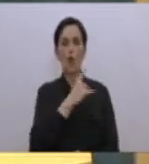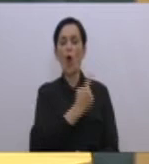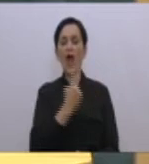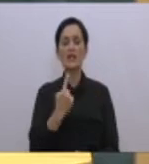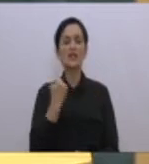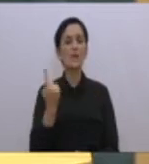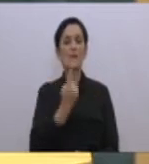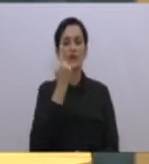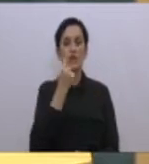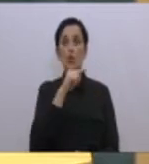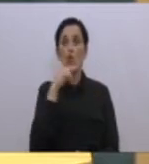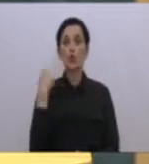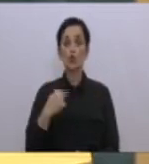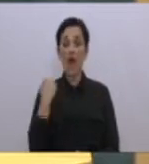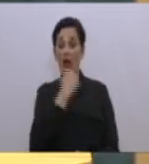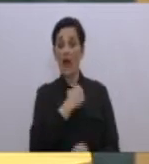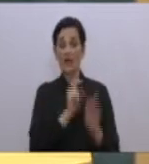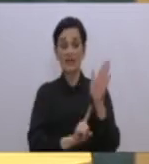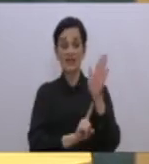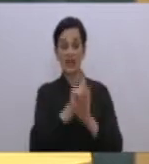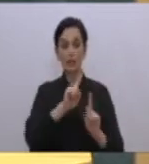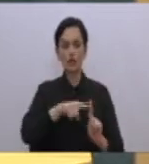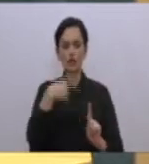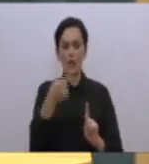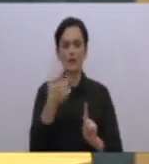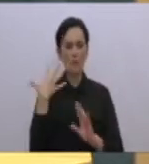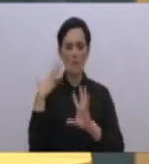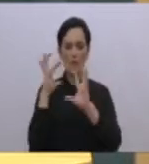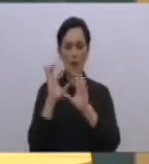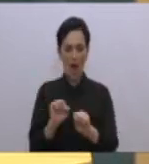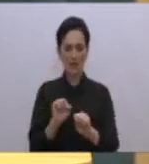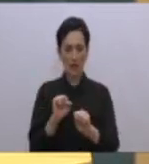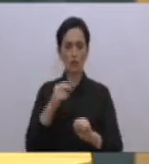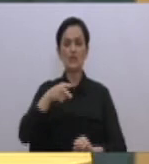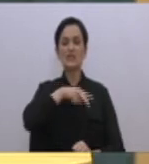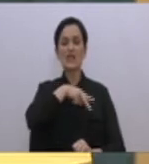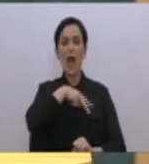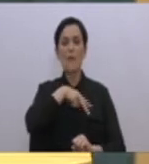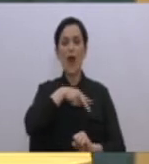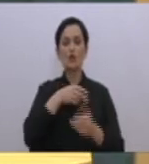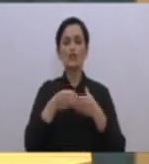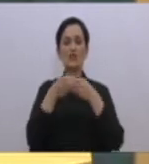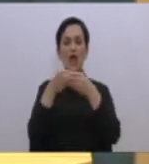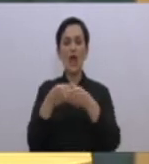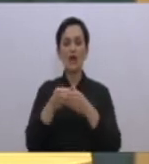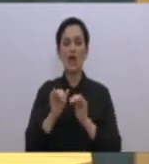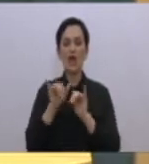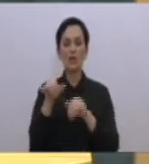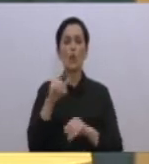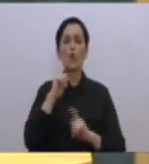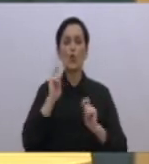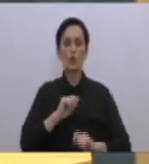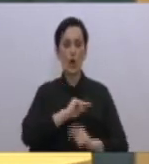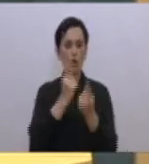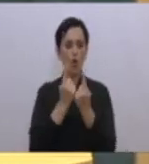პირველი, რომელიც რუსეთის აგრესიის დაწყების შემდეგ მხარდაჭერის გამოსახატად საპარლამენტო დელეგაციით ესტუმრა უკრაინელ